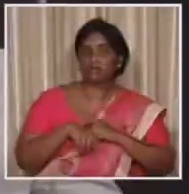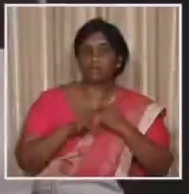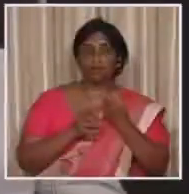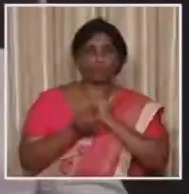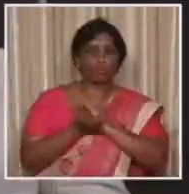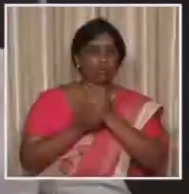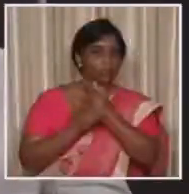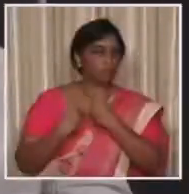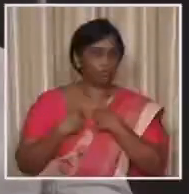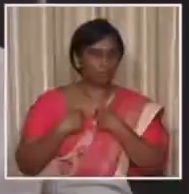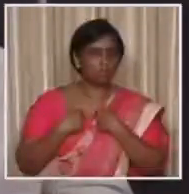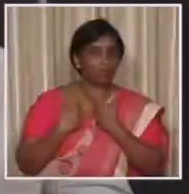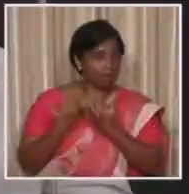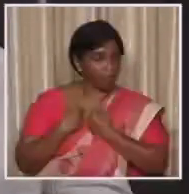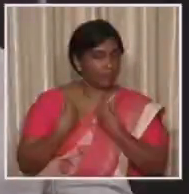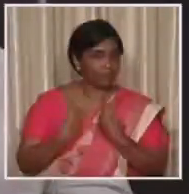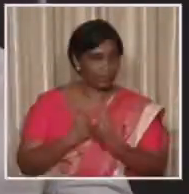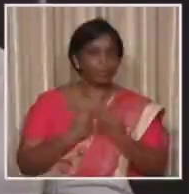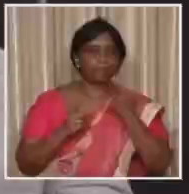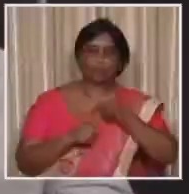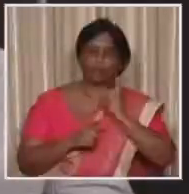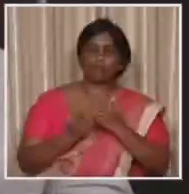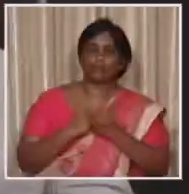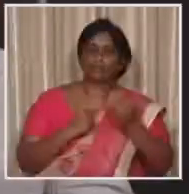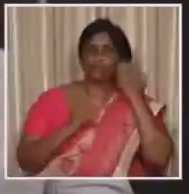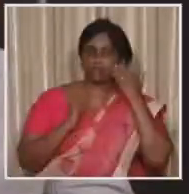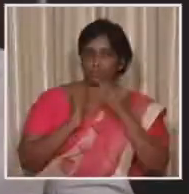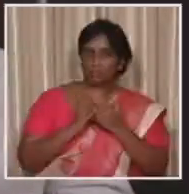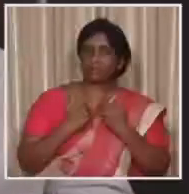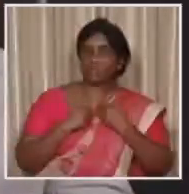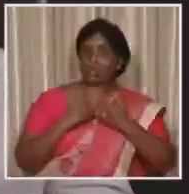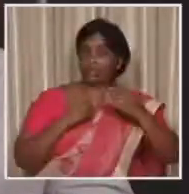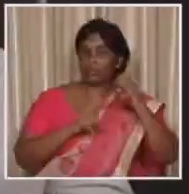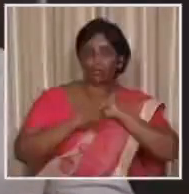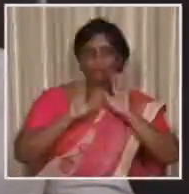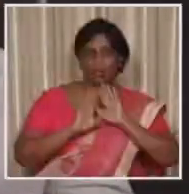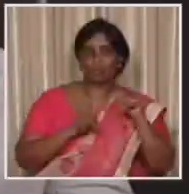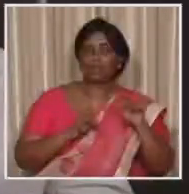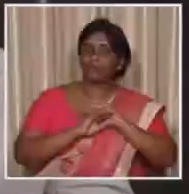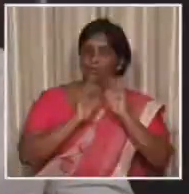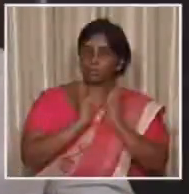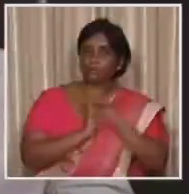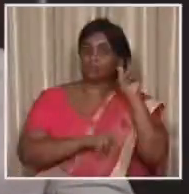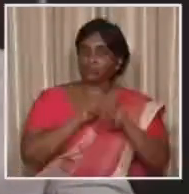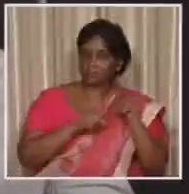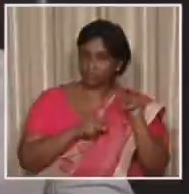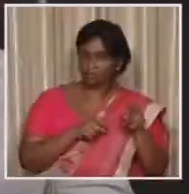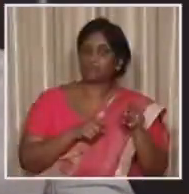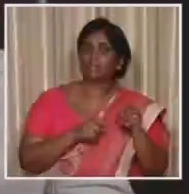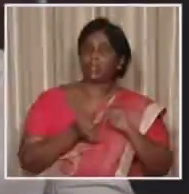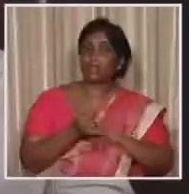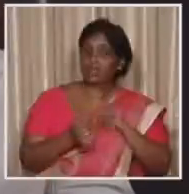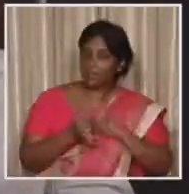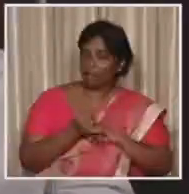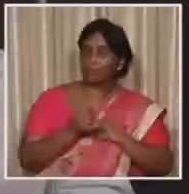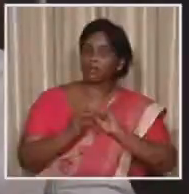ලැබිලා නැහැ නමුත් මම හිතනවා ඒක පුළුවන්තර ඉක්මනට ඒකට අවසර ලබා ගන්නට බලාපොරොත්තු වෙන නිසා මම දීර්ඝ වශයෙන් කතා කරන්නේ සියලුම ඉන්න නිලධාරීන්ට